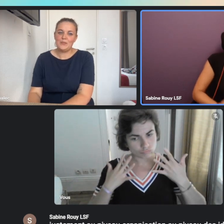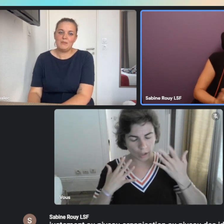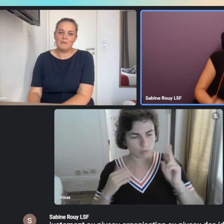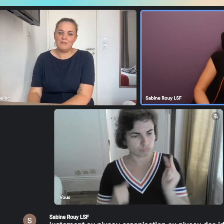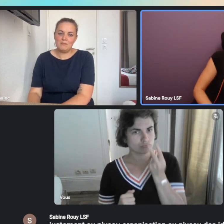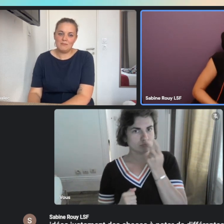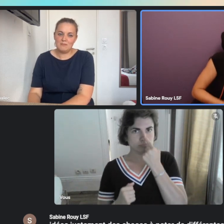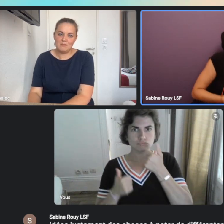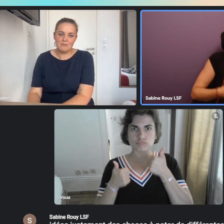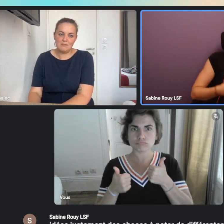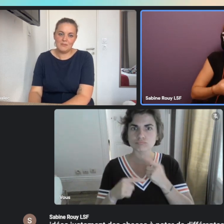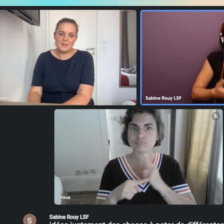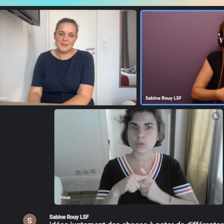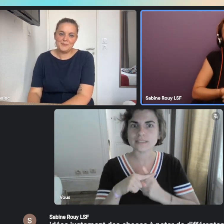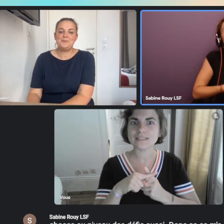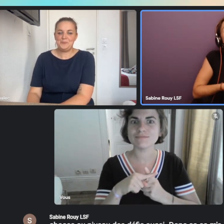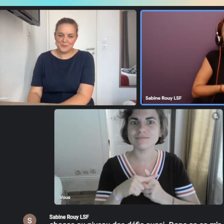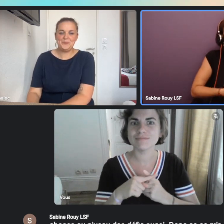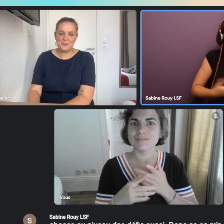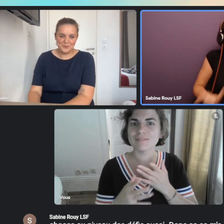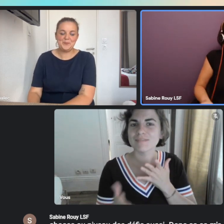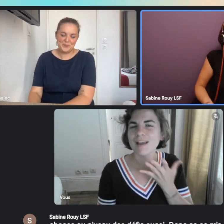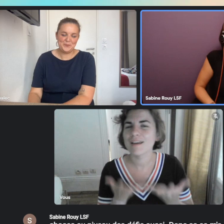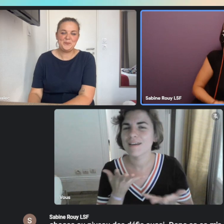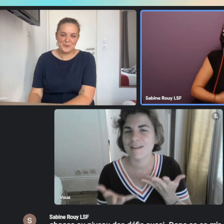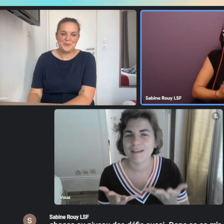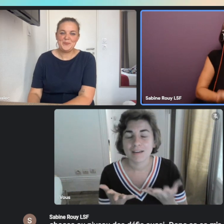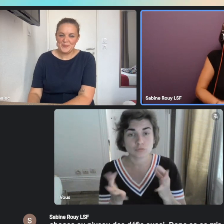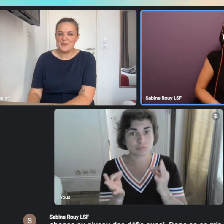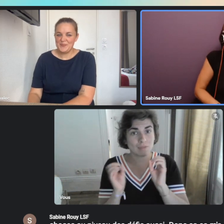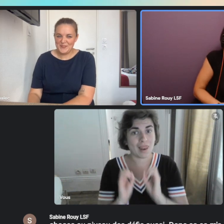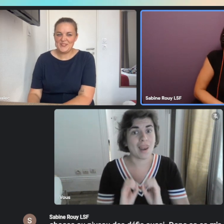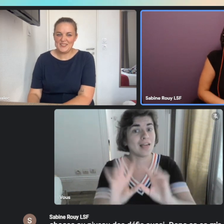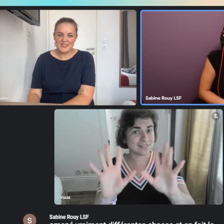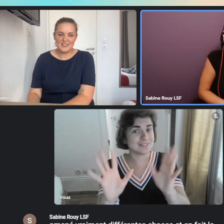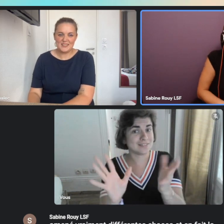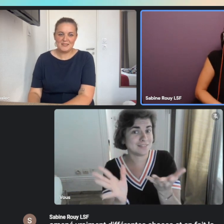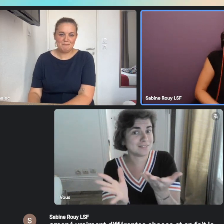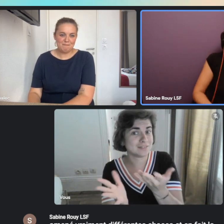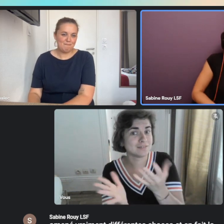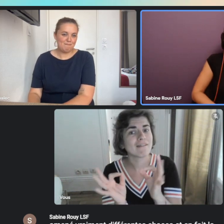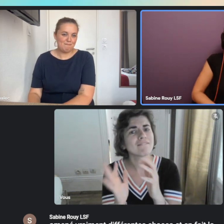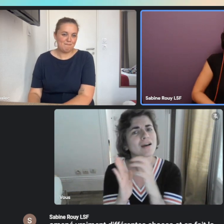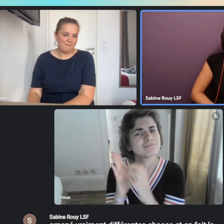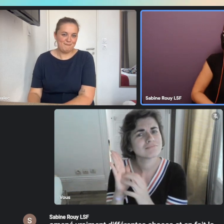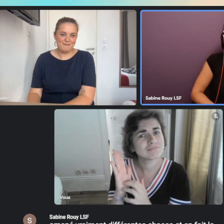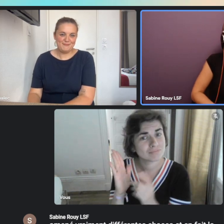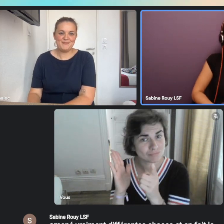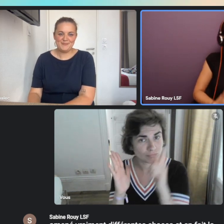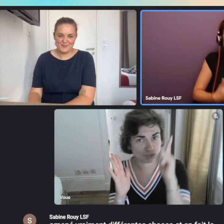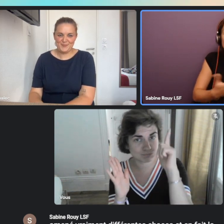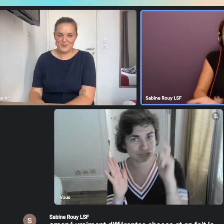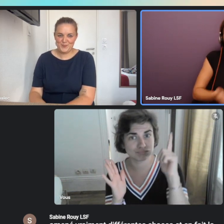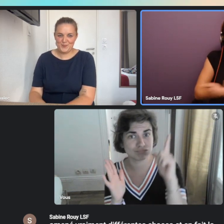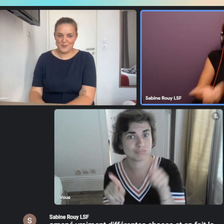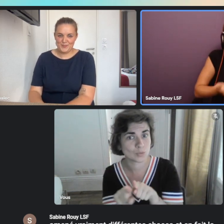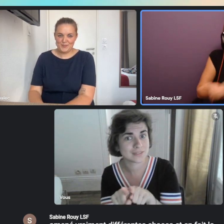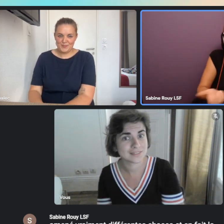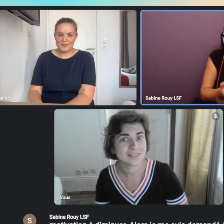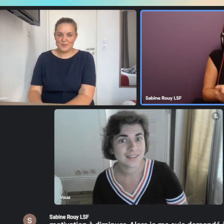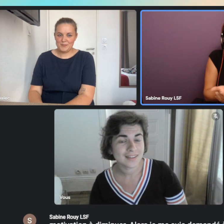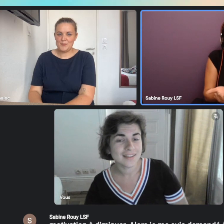ma motivation qui a diminué? Est-ce que c'est moi qui me sentais bien et qui était beaucoup plus positive? Du coup, je vais te